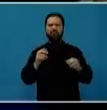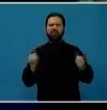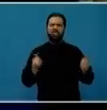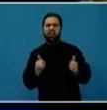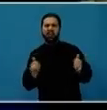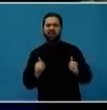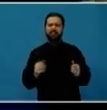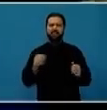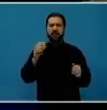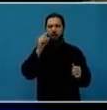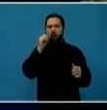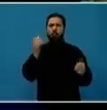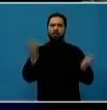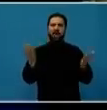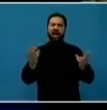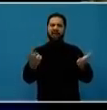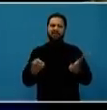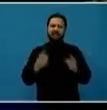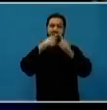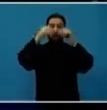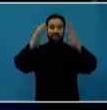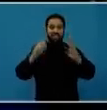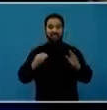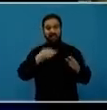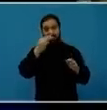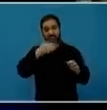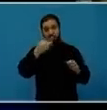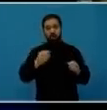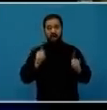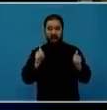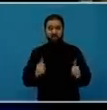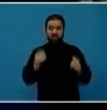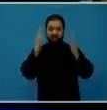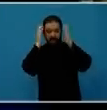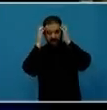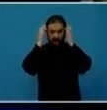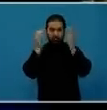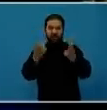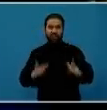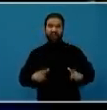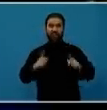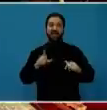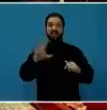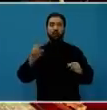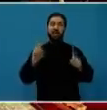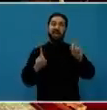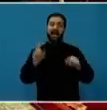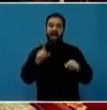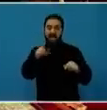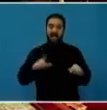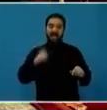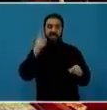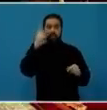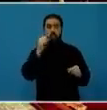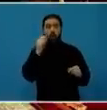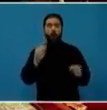creștinul care vine la biserică îi se explică că aceste necazuri pot veni în viața lui, chiar dacă el este un om îmbunătățit. Sfântul